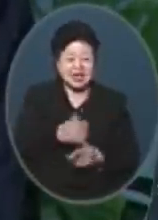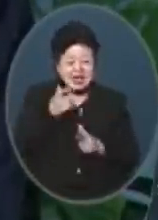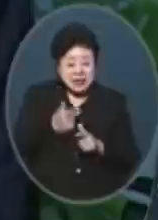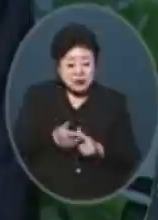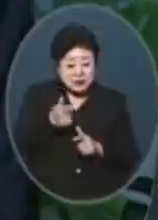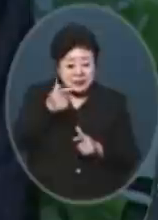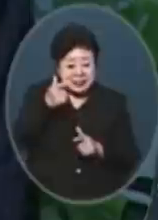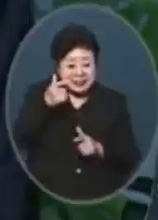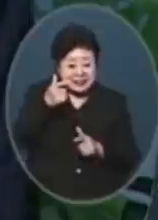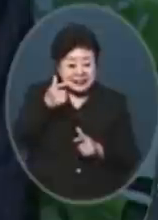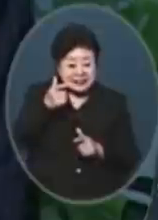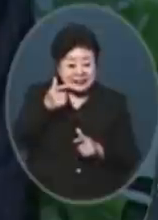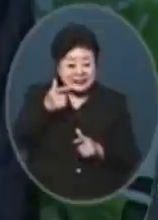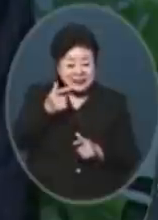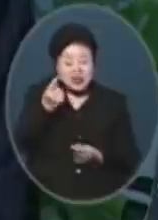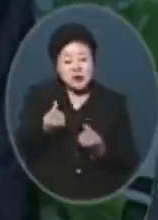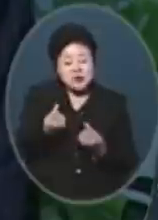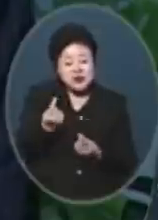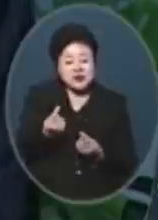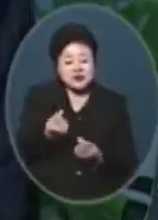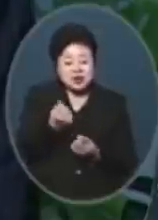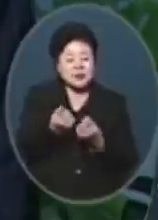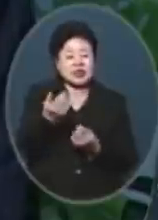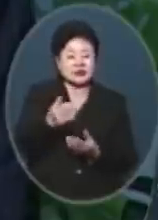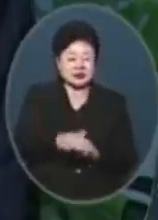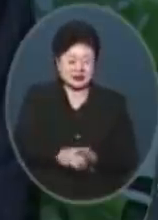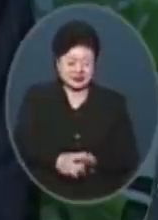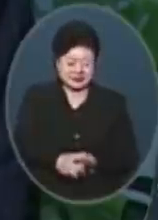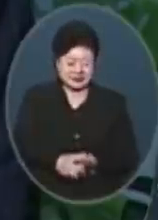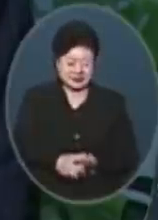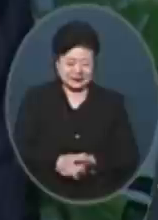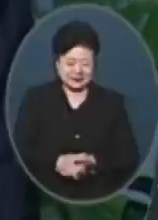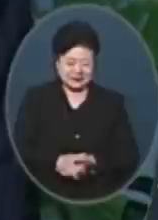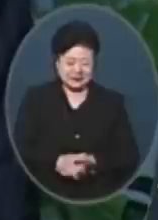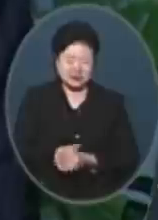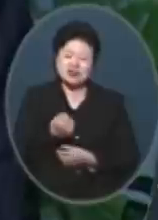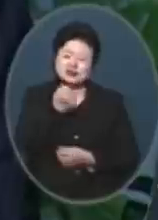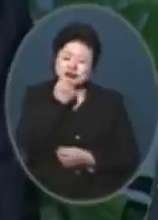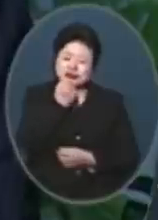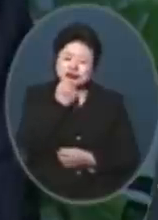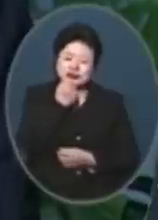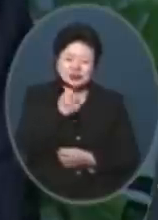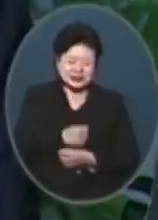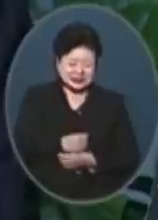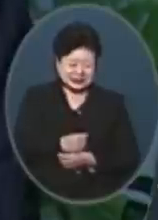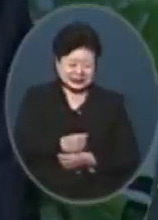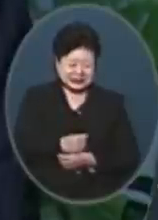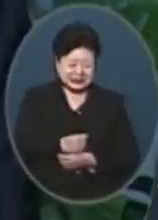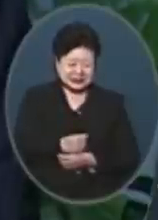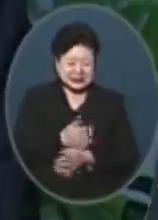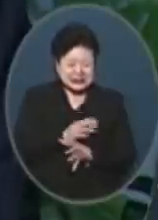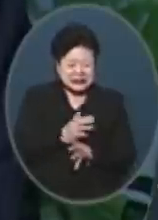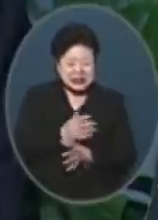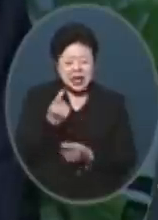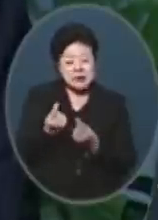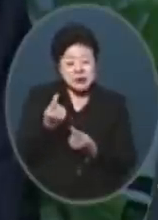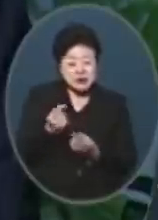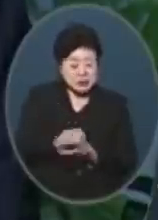예수님이 그 비유를 들으셨습니다. 아주 우스운 장난 같은